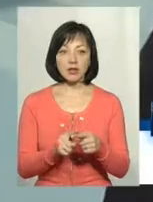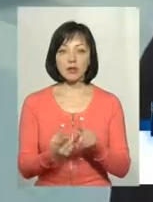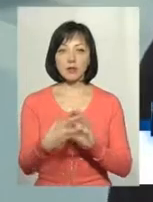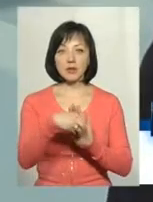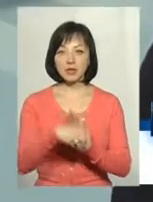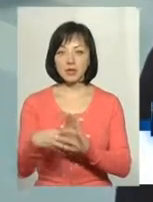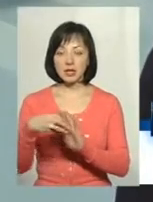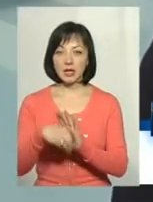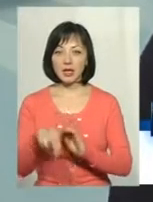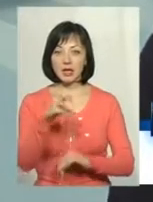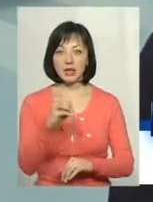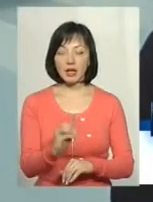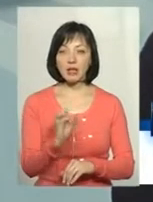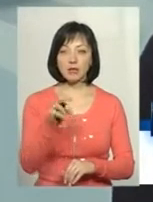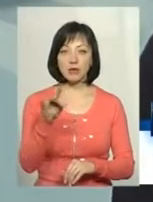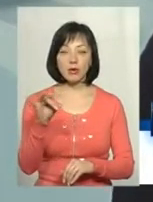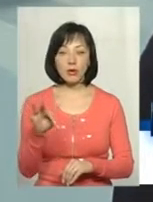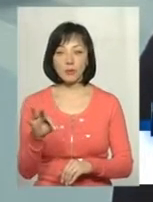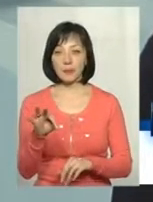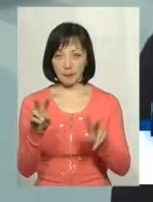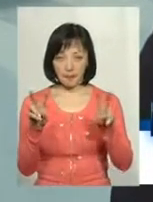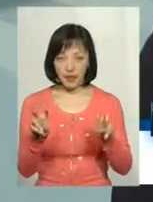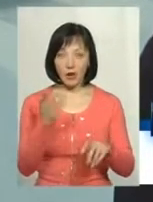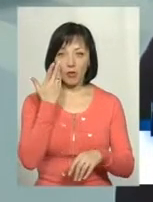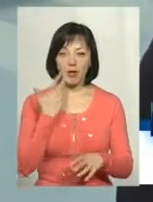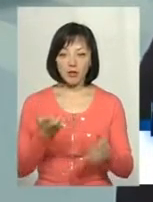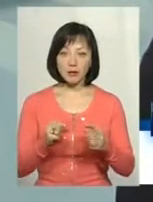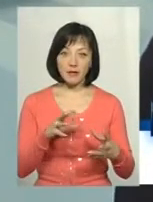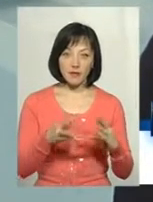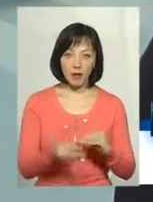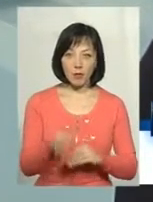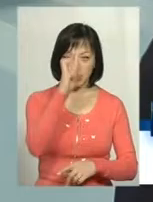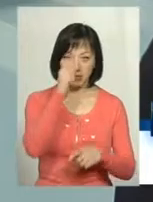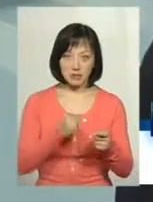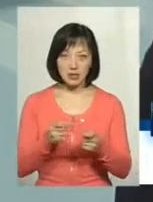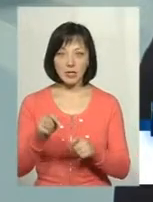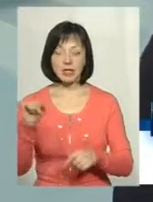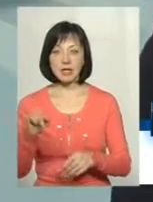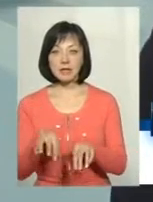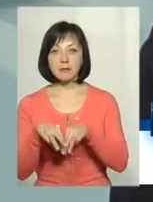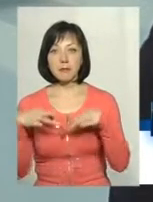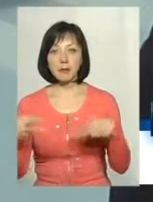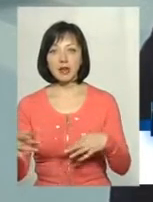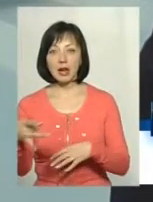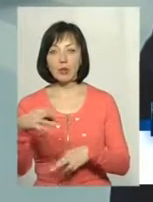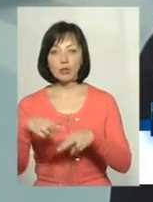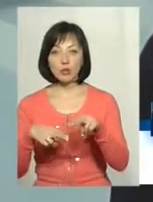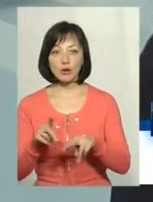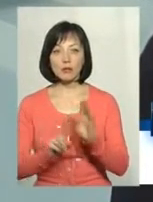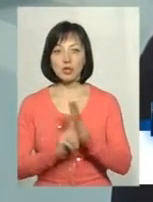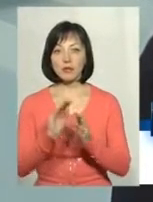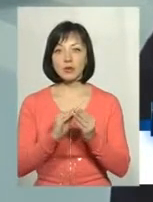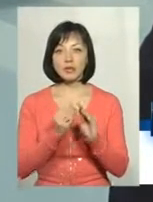ДЕСП, дякуємо їм, ми працюємо над цим. І коли ми отримали висновки із обласної державної адміністрації, із Мінрегіонбуду, а почалась